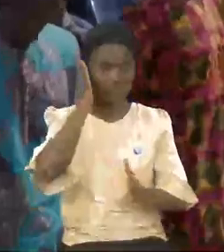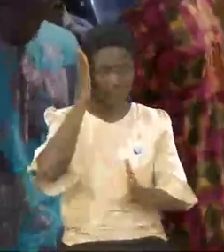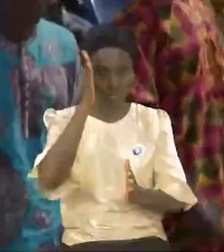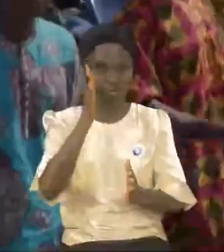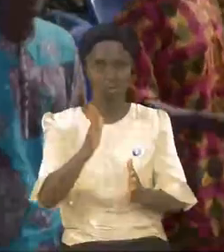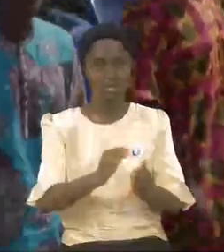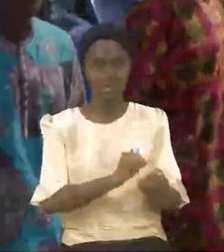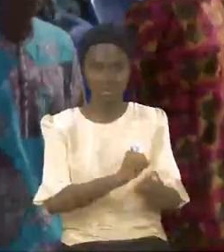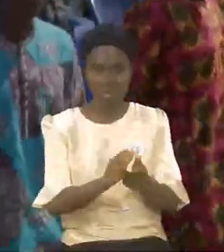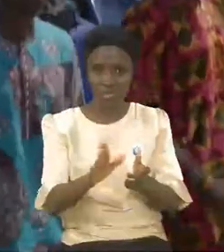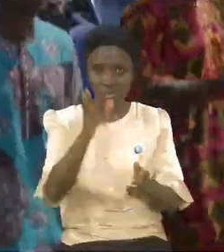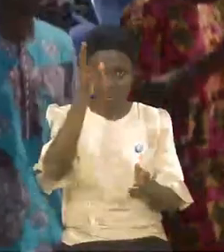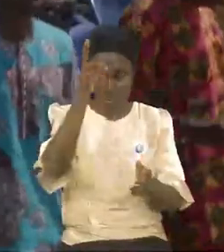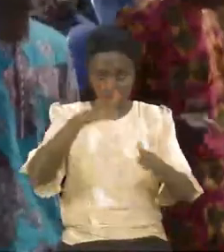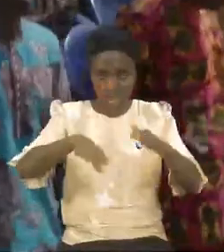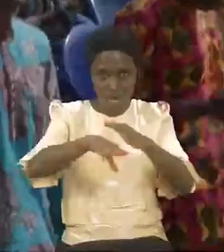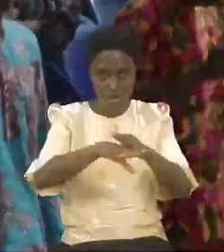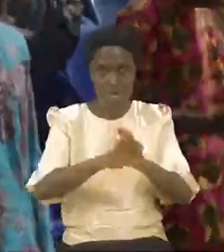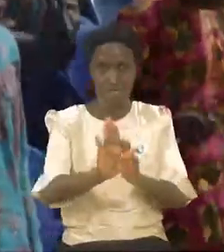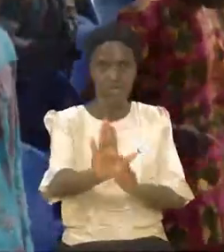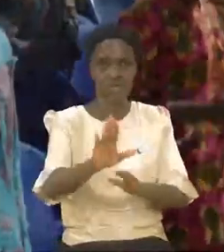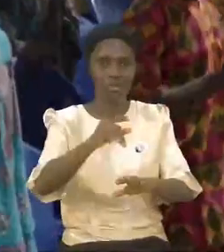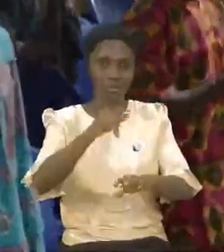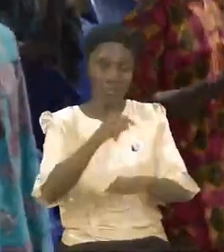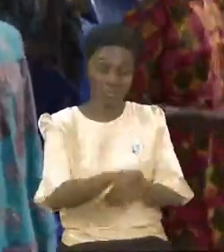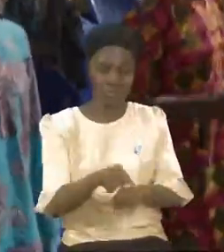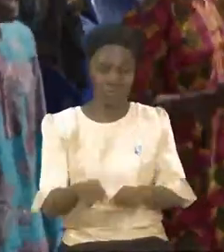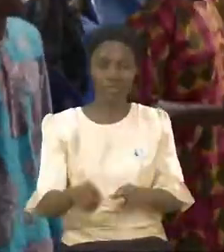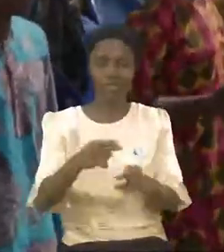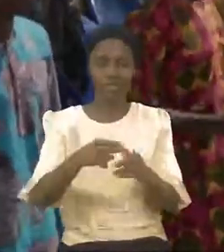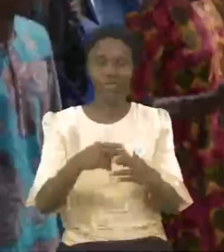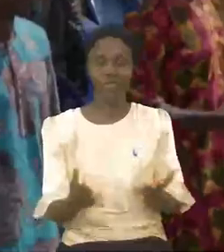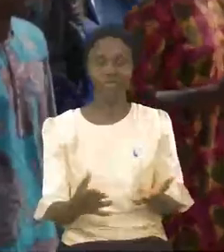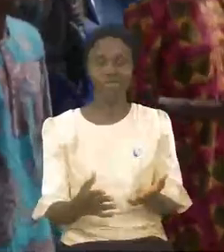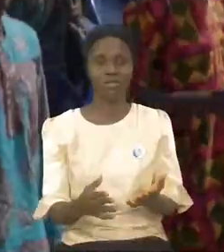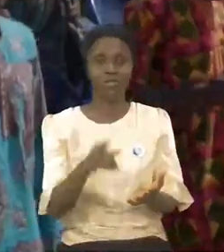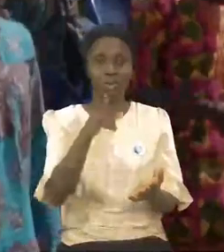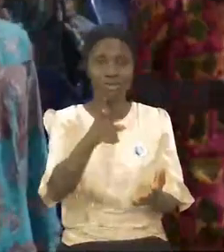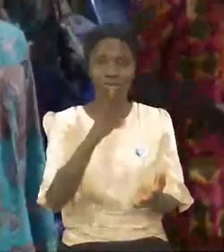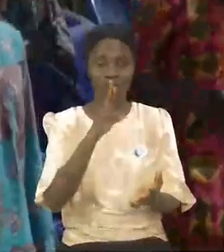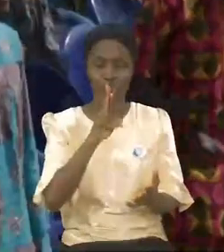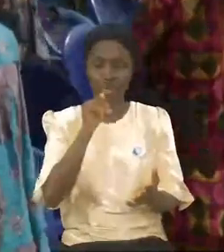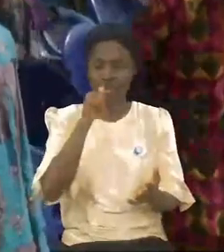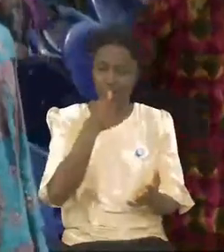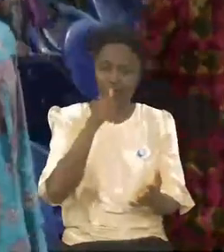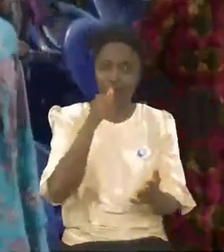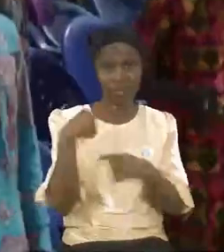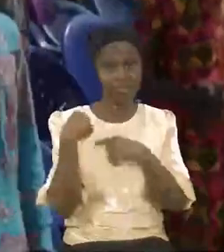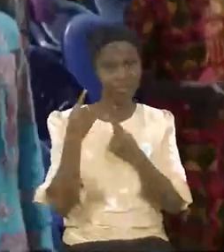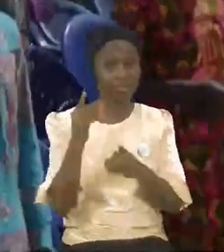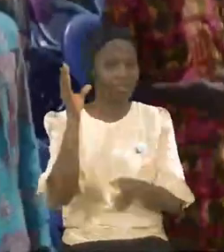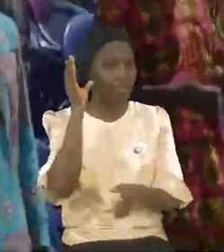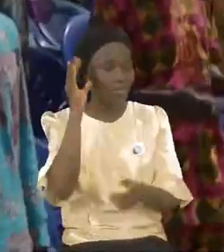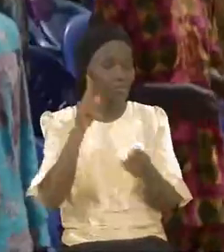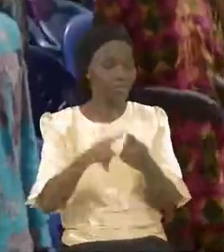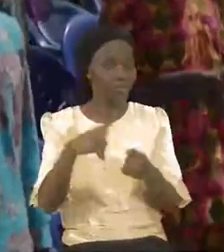Satan sous vos pieds. Ouvrez la bouche et parlez au Seigneur dans la prière. Vous avez persévéré jusqu'à ce temps-ci. Vous avez